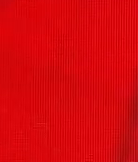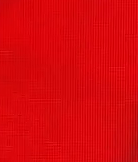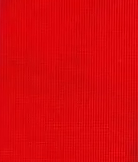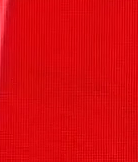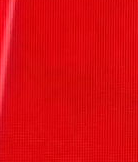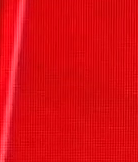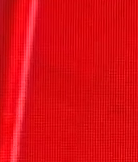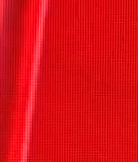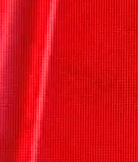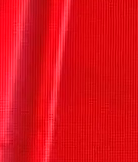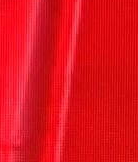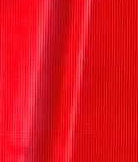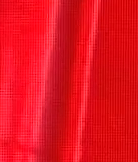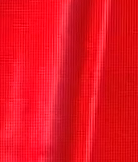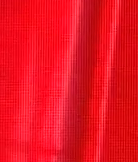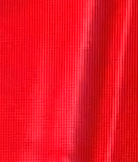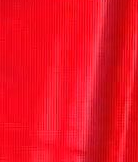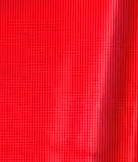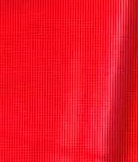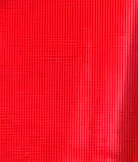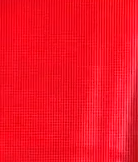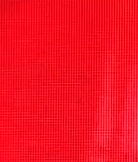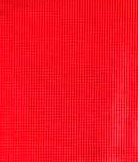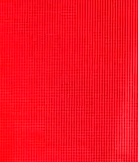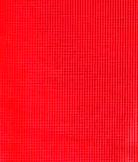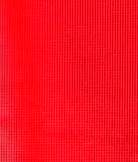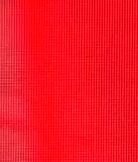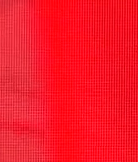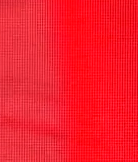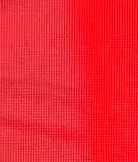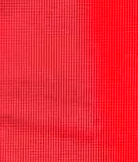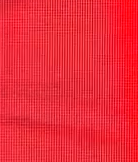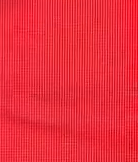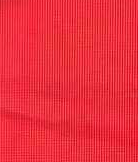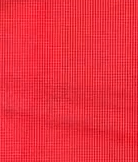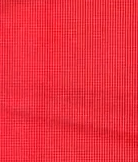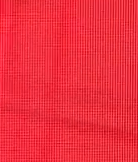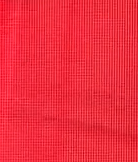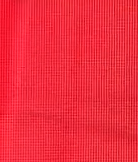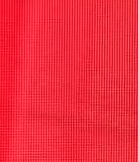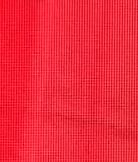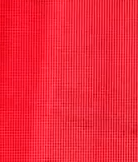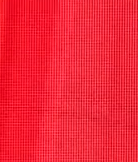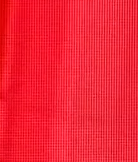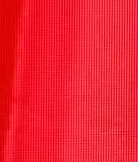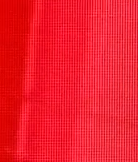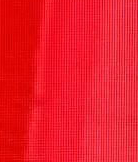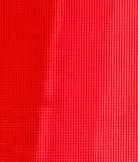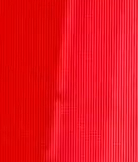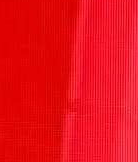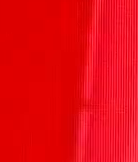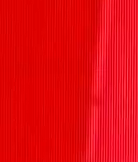Το χειροκρότημα είναι το λιγότερο που μπορούμε να κάνουμε για να τιμήσουμε τη μνήμη τους. Θα παρακαλούσα λοιπόν